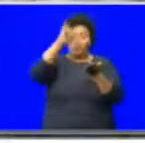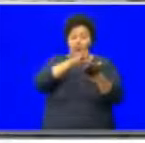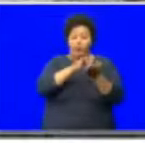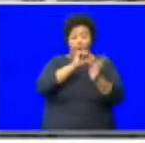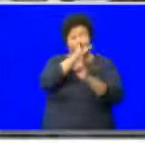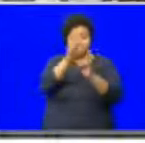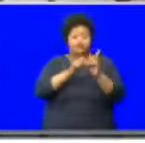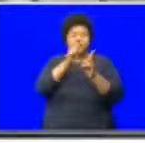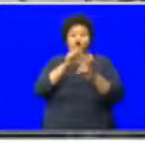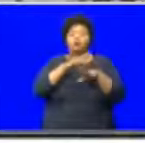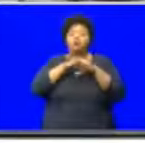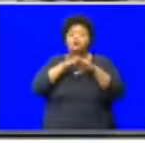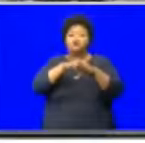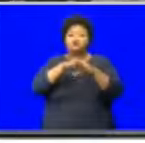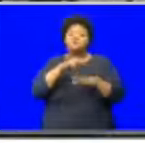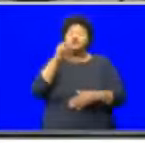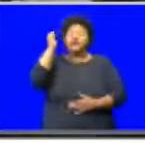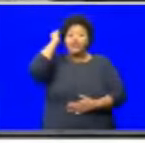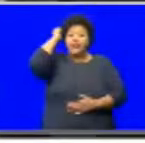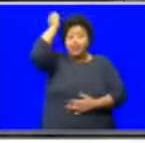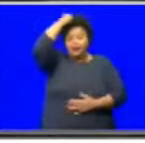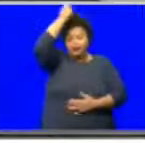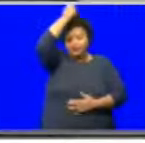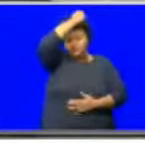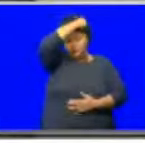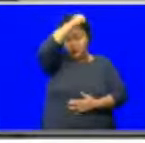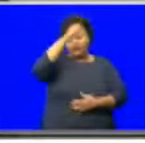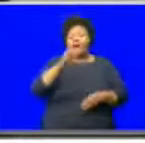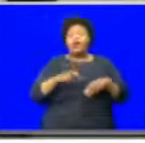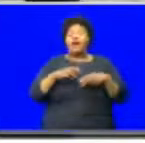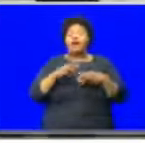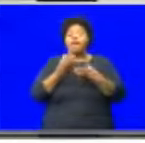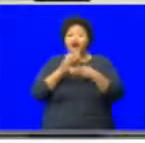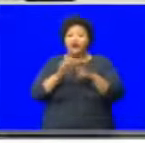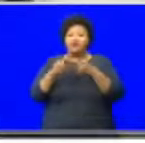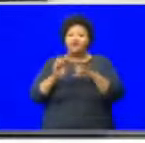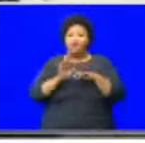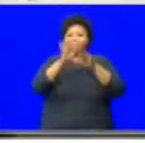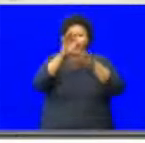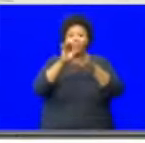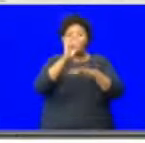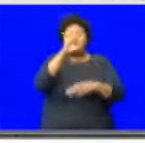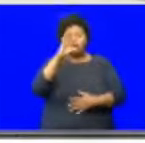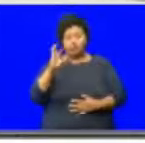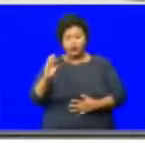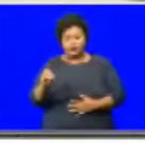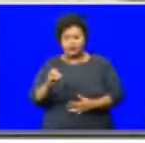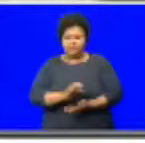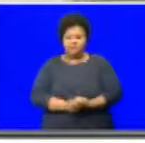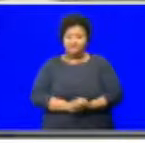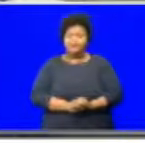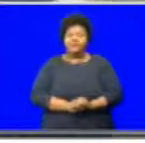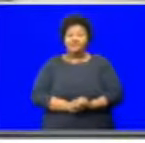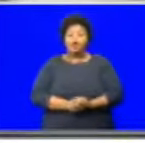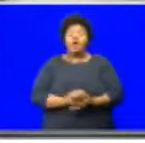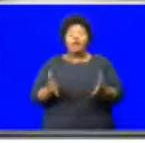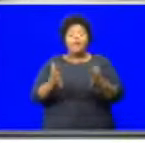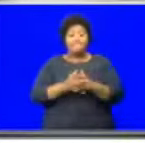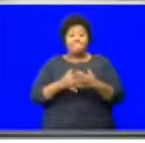embuthaneni wemavela ngetulu kwelikhulu nemashumi la imfica. Lo mhlangano walamave ubitwa ngokuthi yiDubai Expo